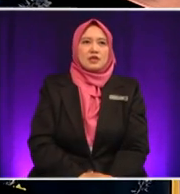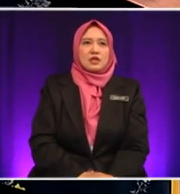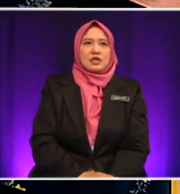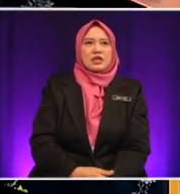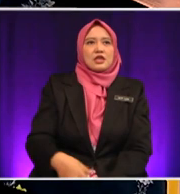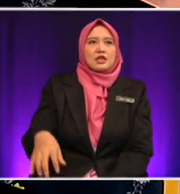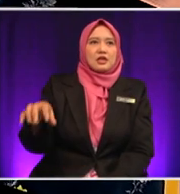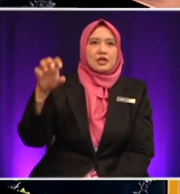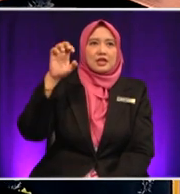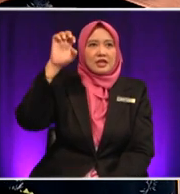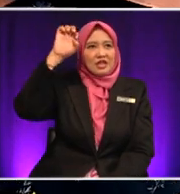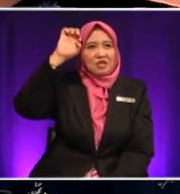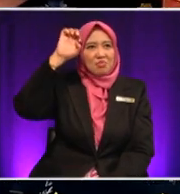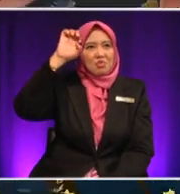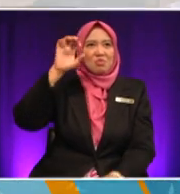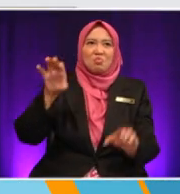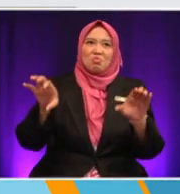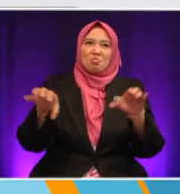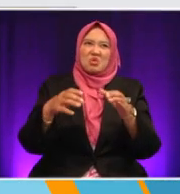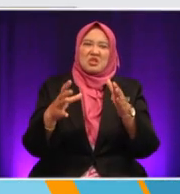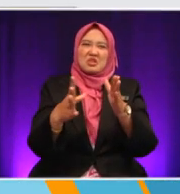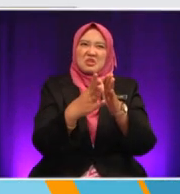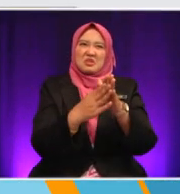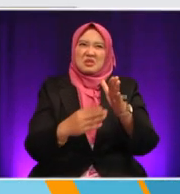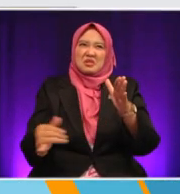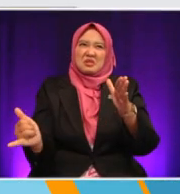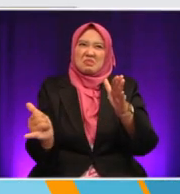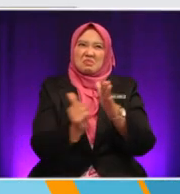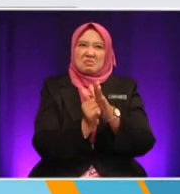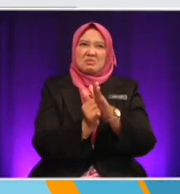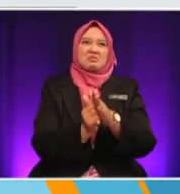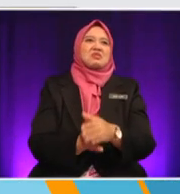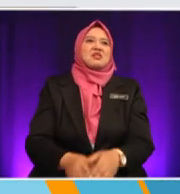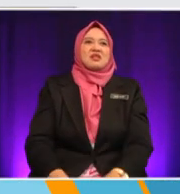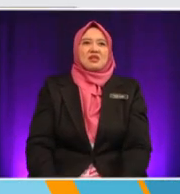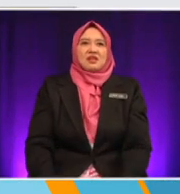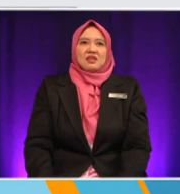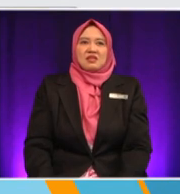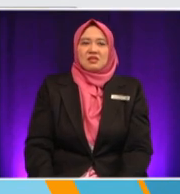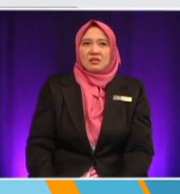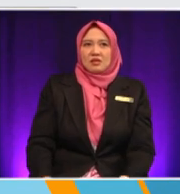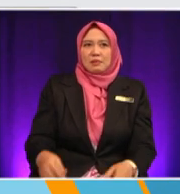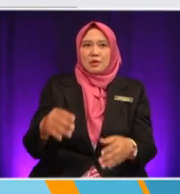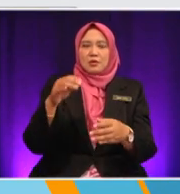perisian hak cipta tanpa kebenaran penciptanya tekan etika yang dilanggari oleh